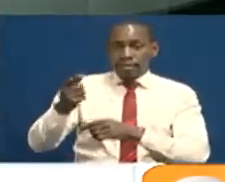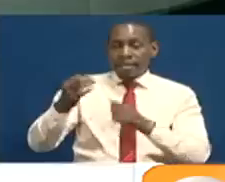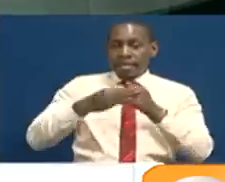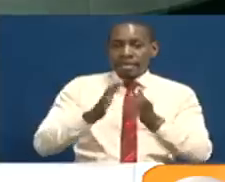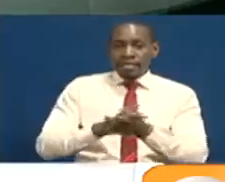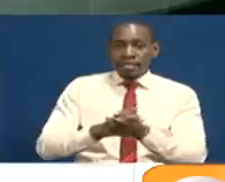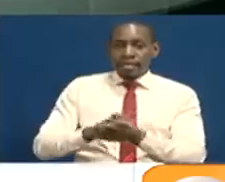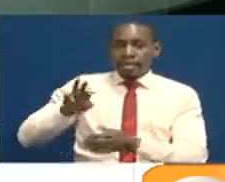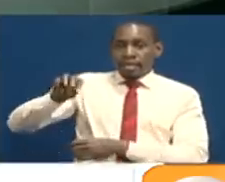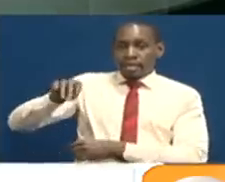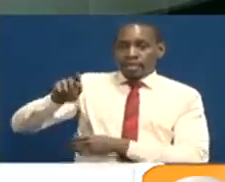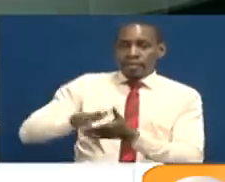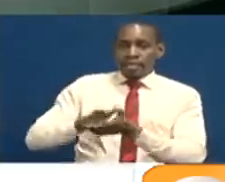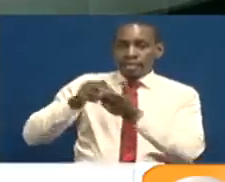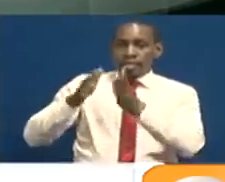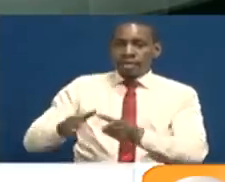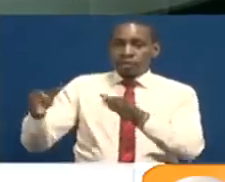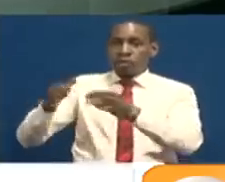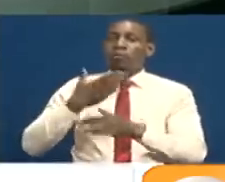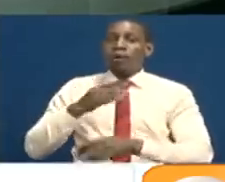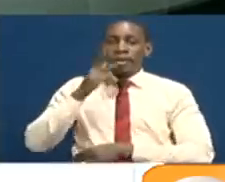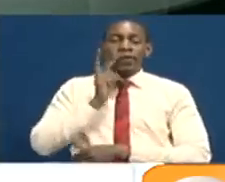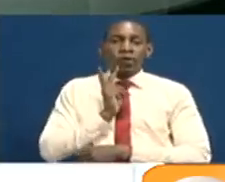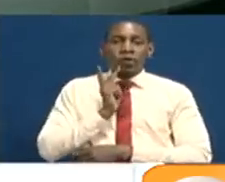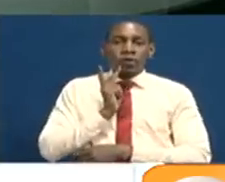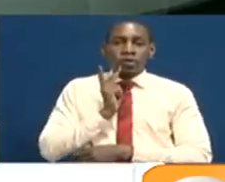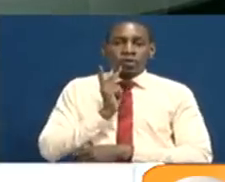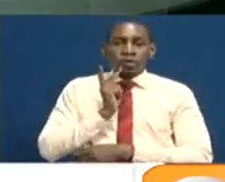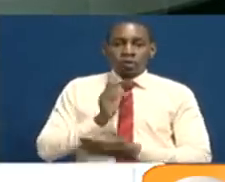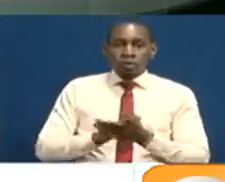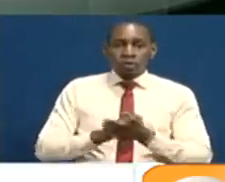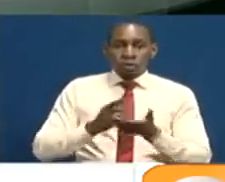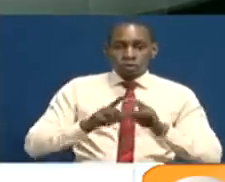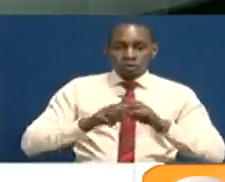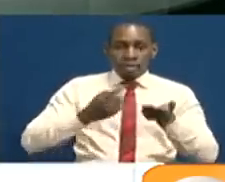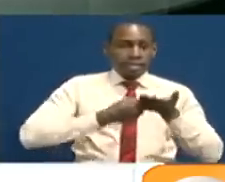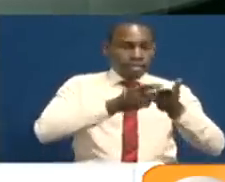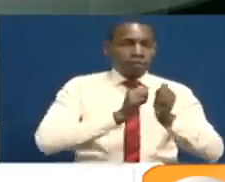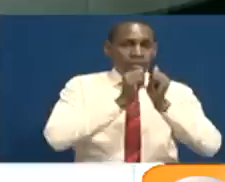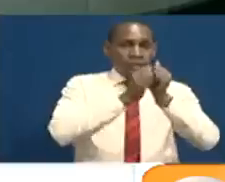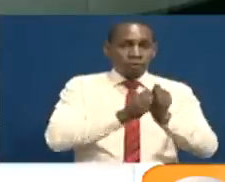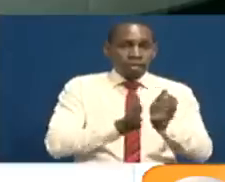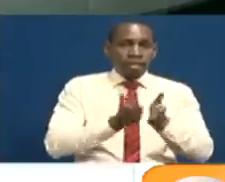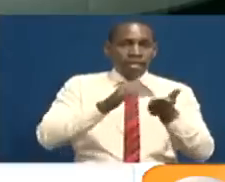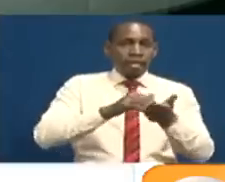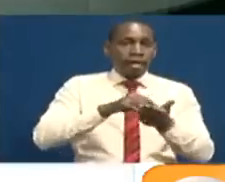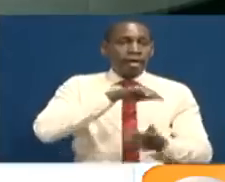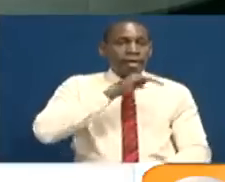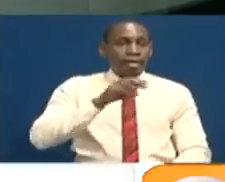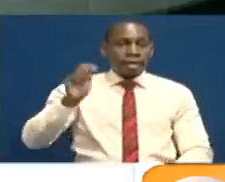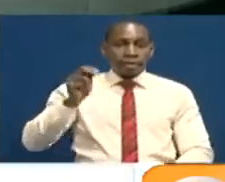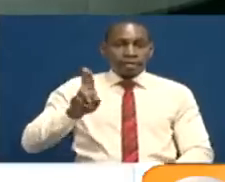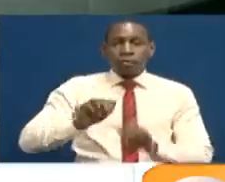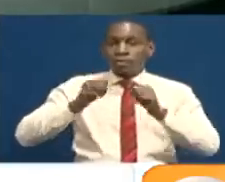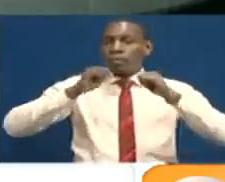Agosti. Wabunge na wawaniaji wa chama hicho wakimtaka Kalonzo kuasisi upya mazungumzo na Raila Odinga pamoja na Rais Uhuru Kenyatta